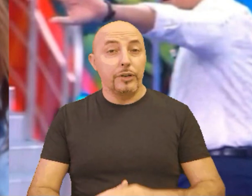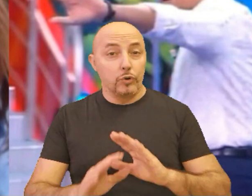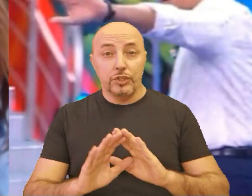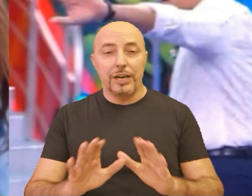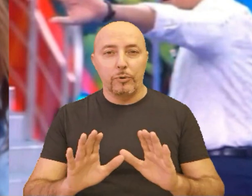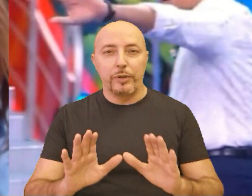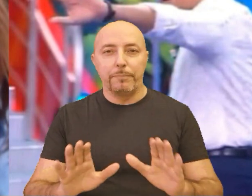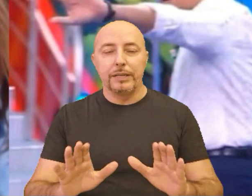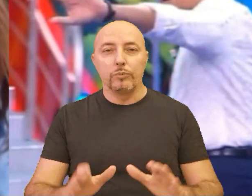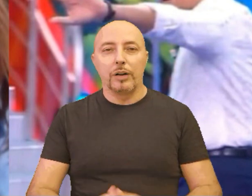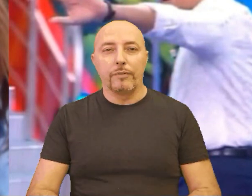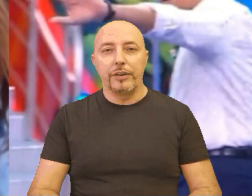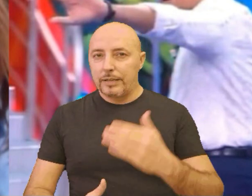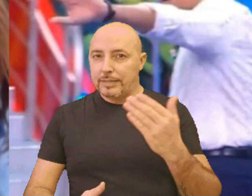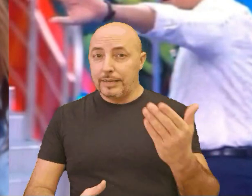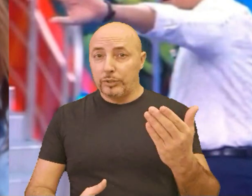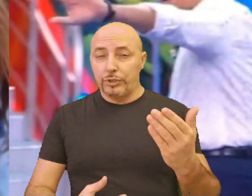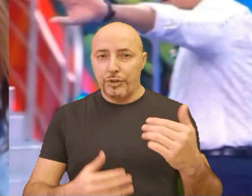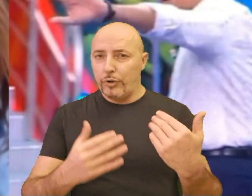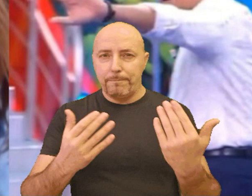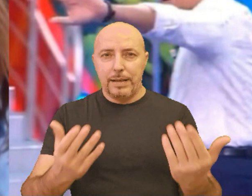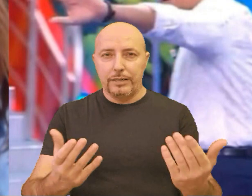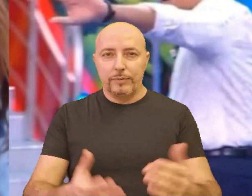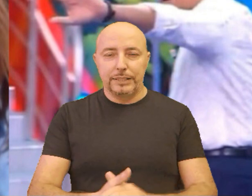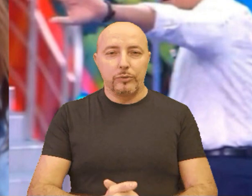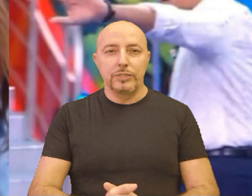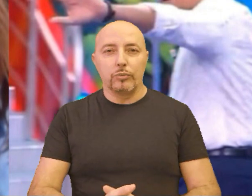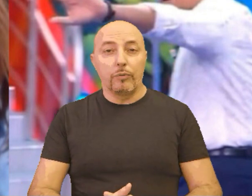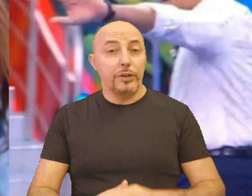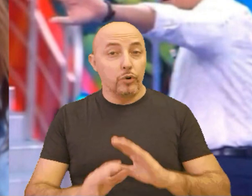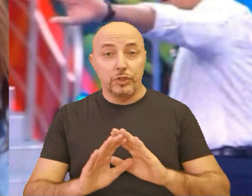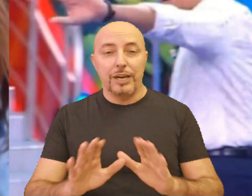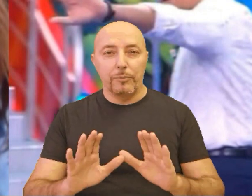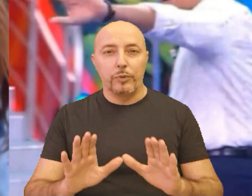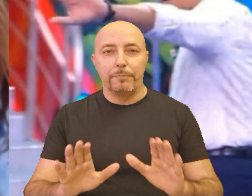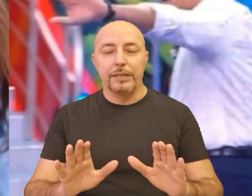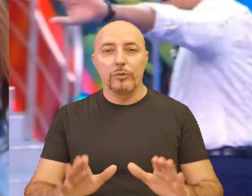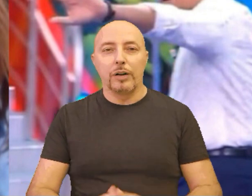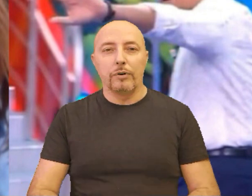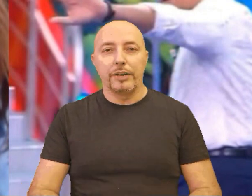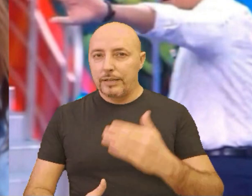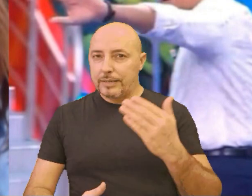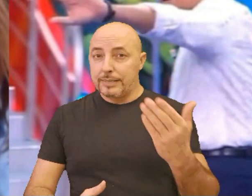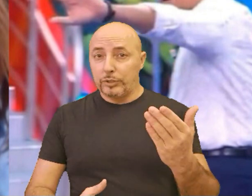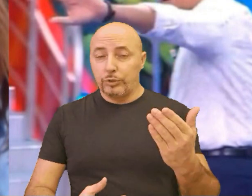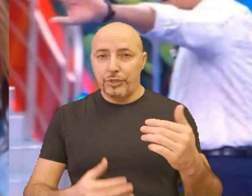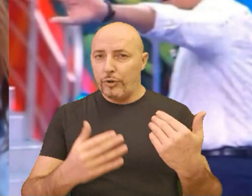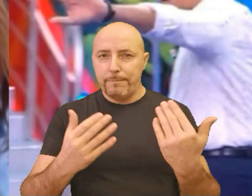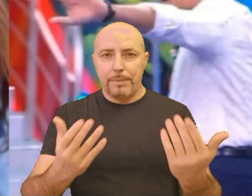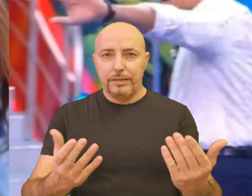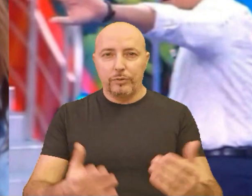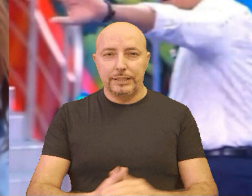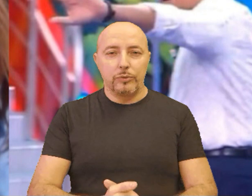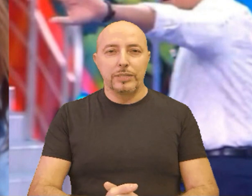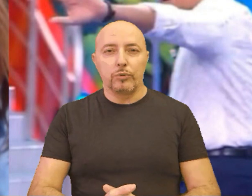mancanze ho avuto enormi difficoltà a gestirmi e gestirla dei miei tre figli è quella che mi conosce di più i